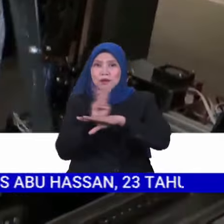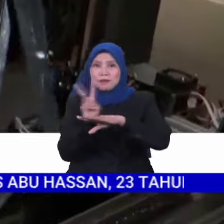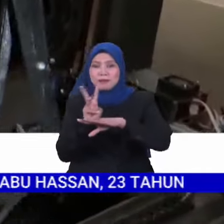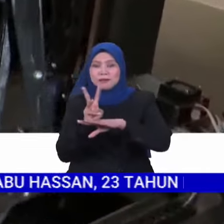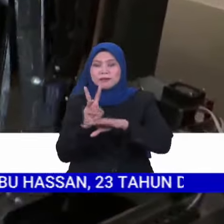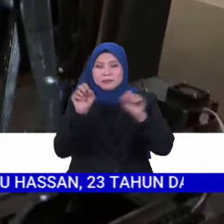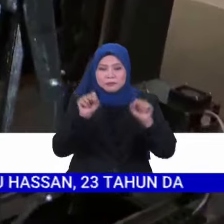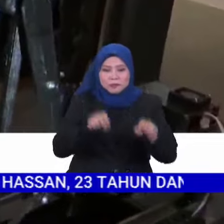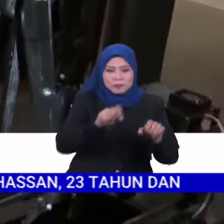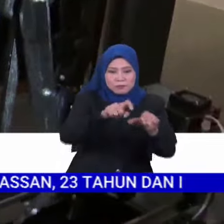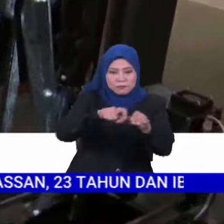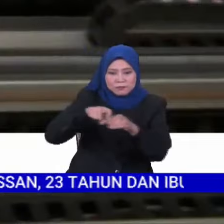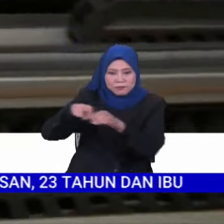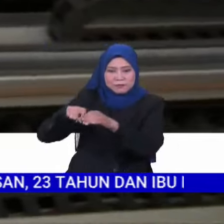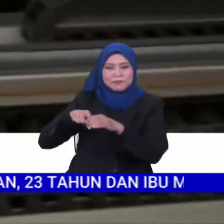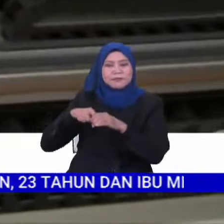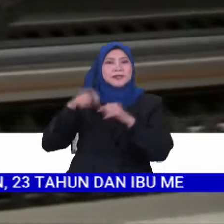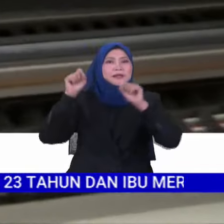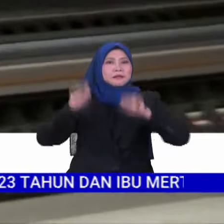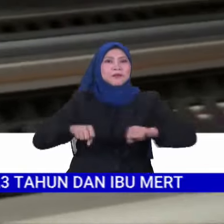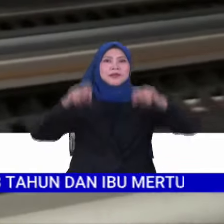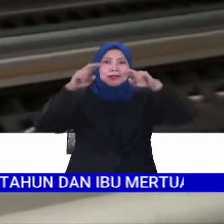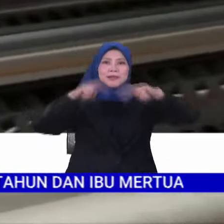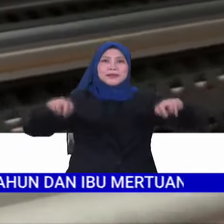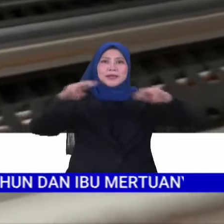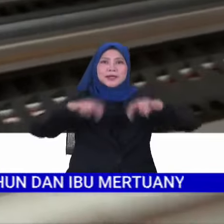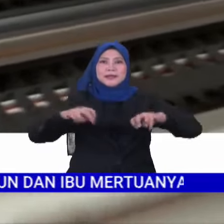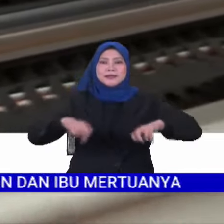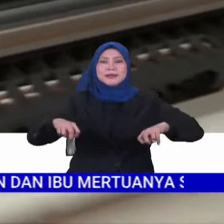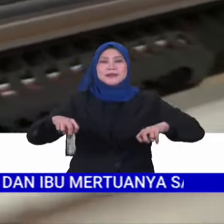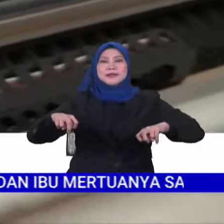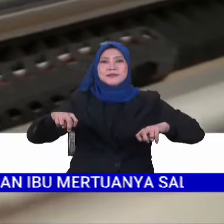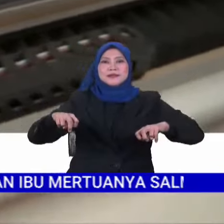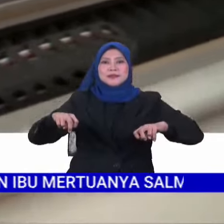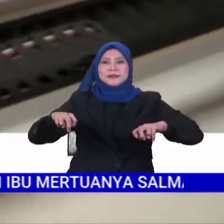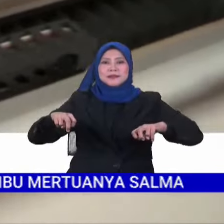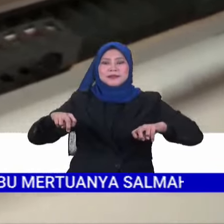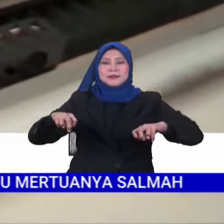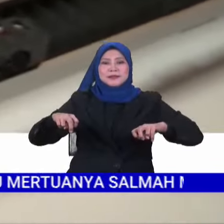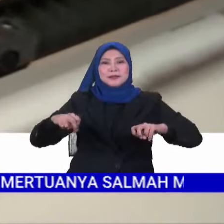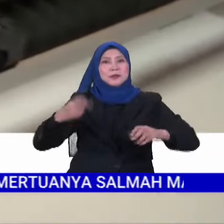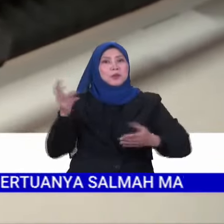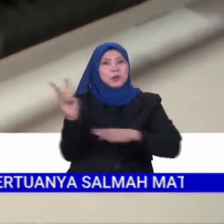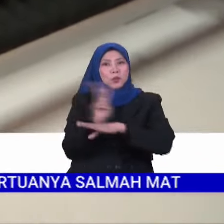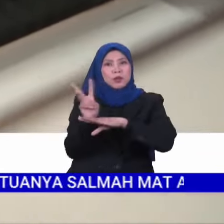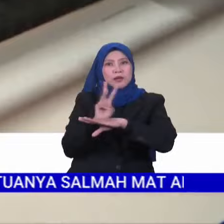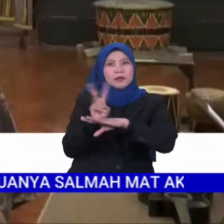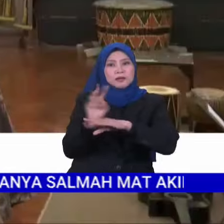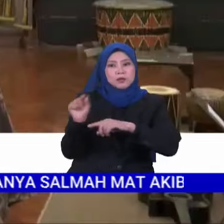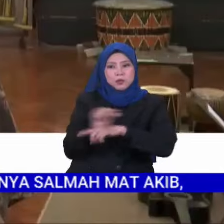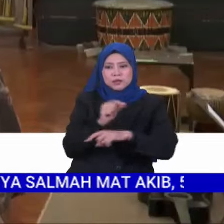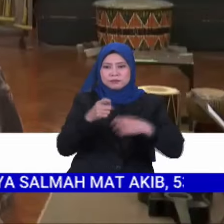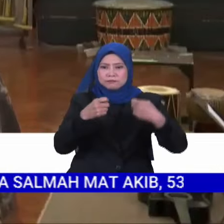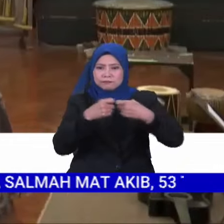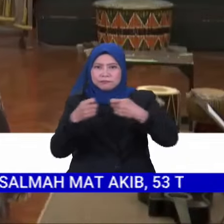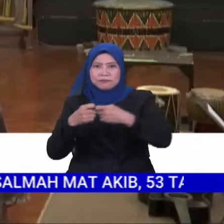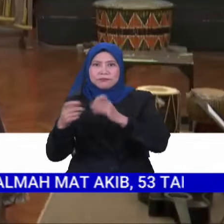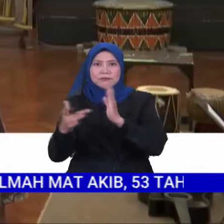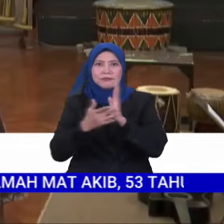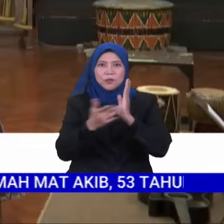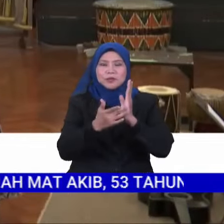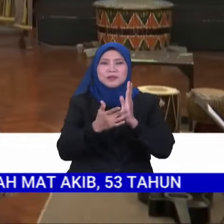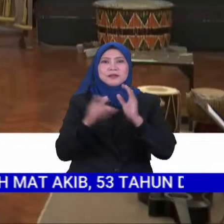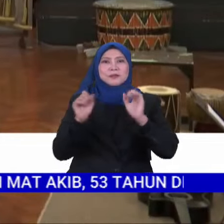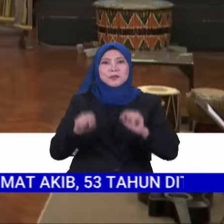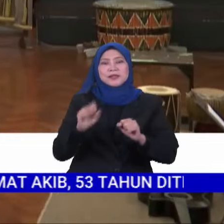jawab supaya lebih mengkaji dan lebih mendalami bukan saja awal kuliah animatronic tetapi jenis